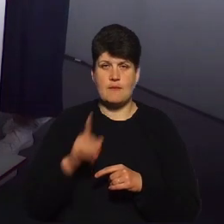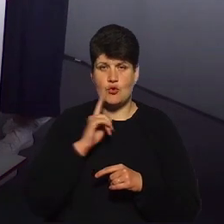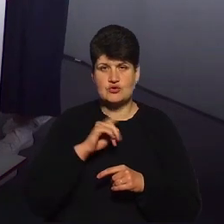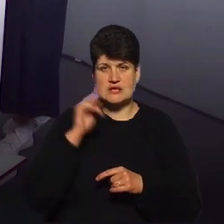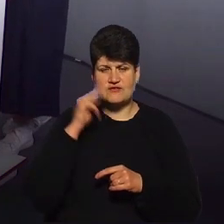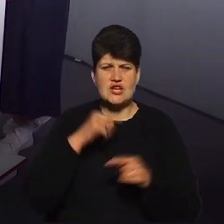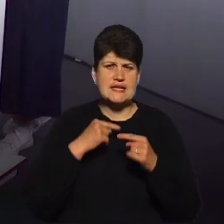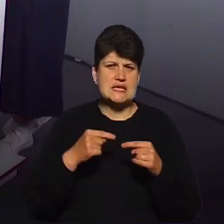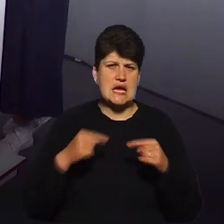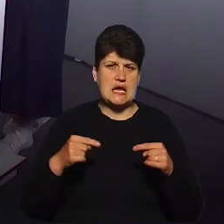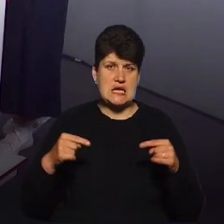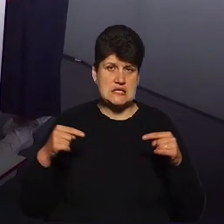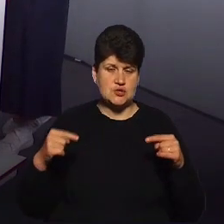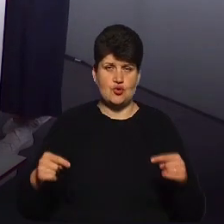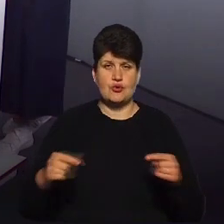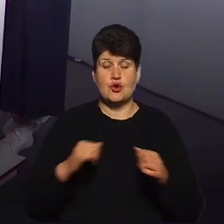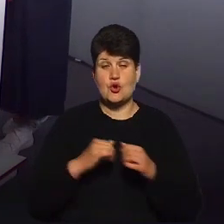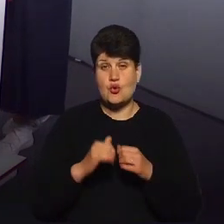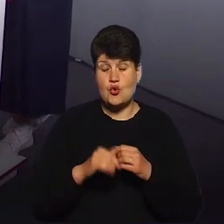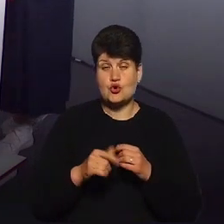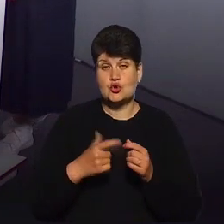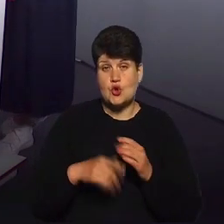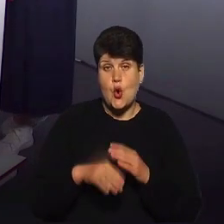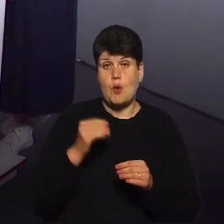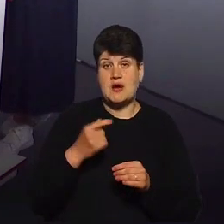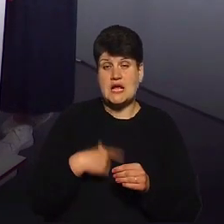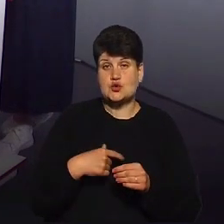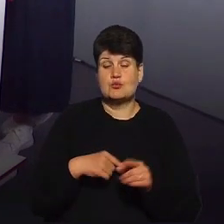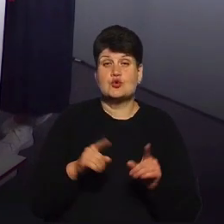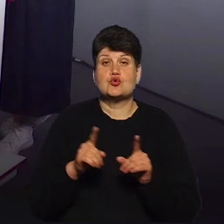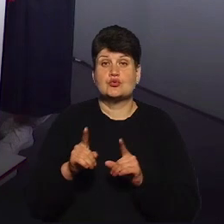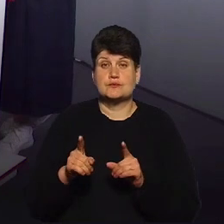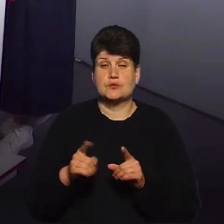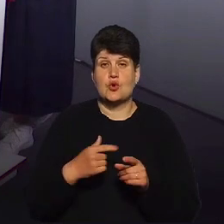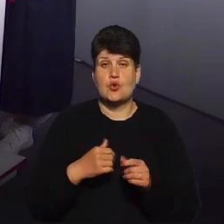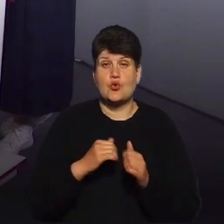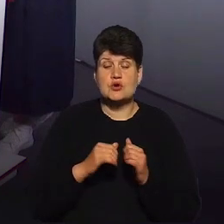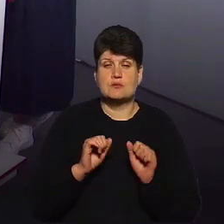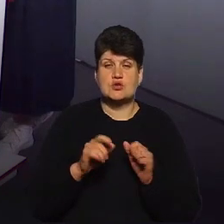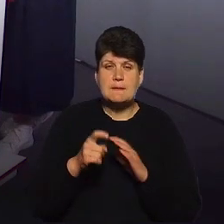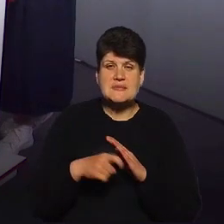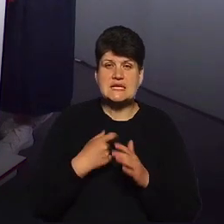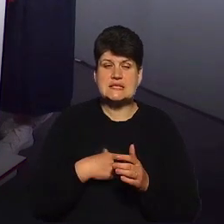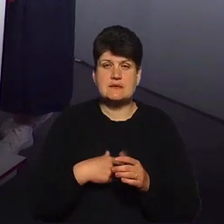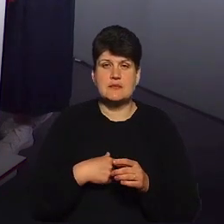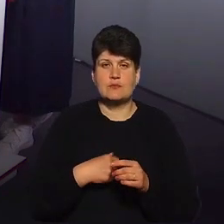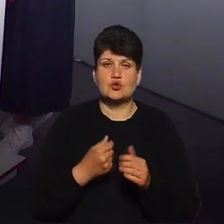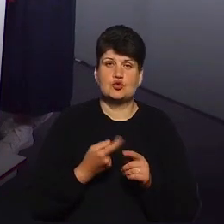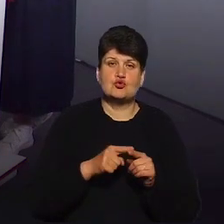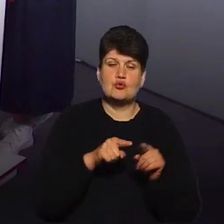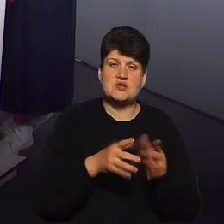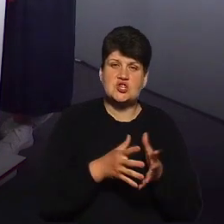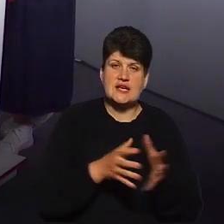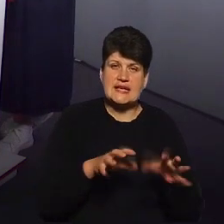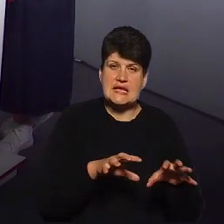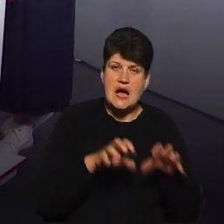і кожен вже десь, можливо, обере собі свою... Кожен якусь... хоче, щоб пізнав кожен себе. Може, хтось до цього більше тягнеться, другий до цього